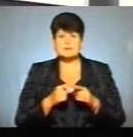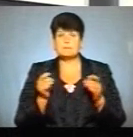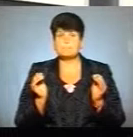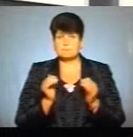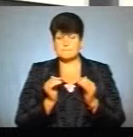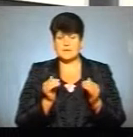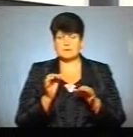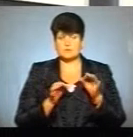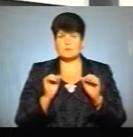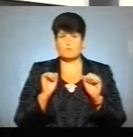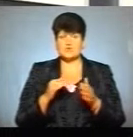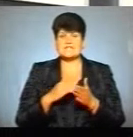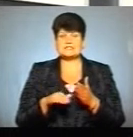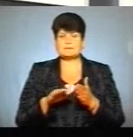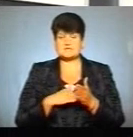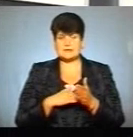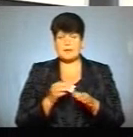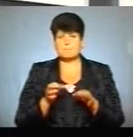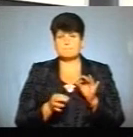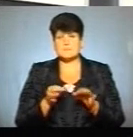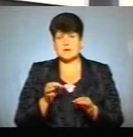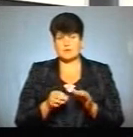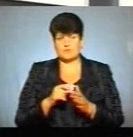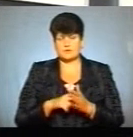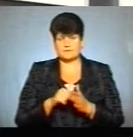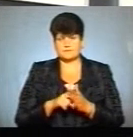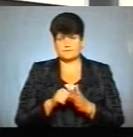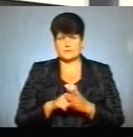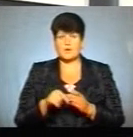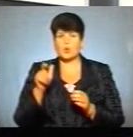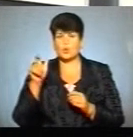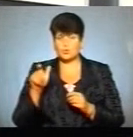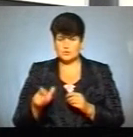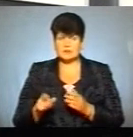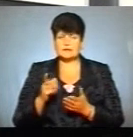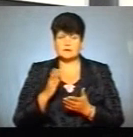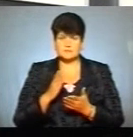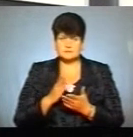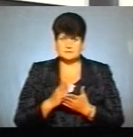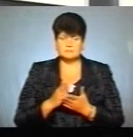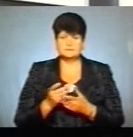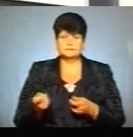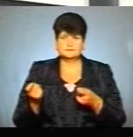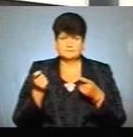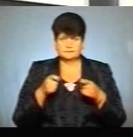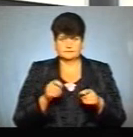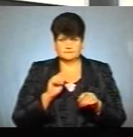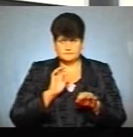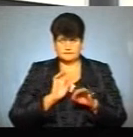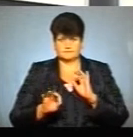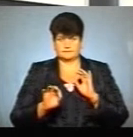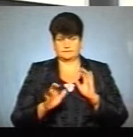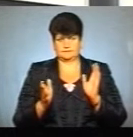можемо списати на природні якісь чинники. Все-таки людина мусить занести джерело запалення в осередок. Адже